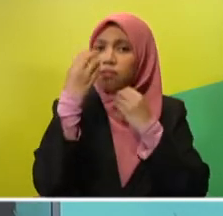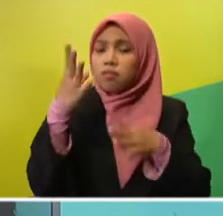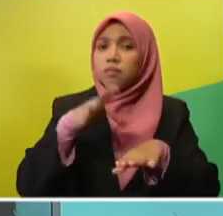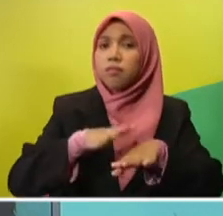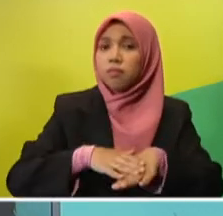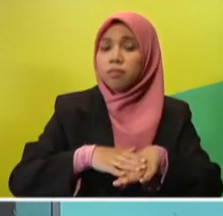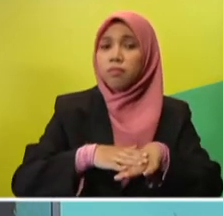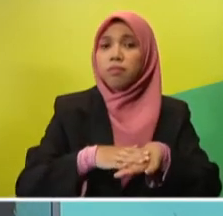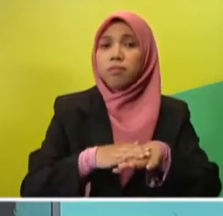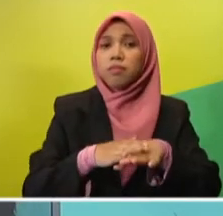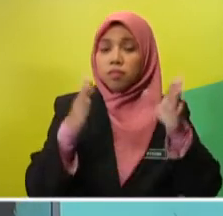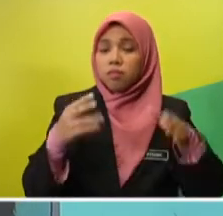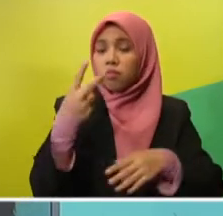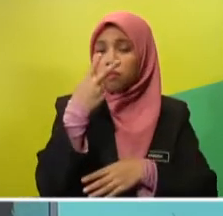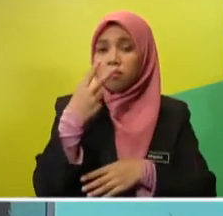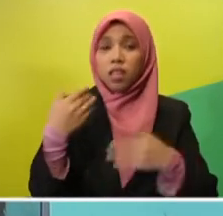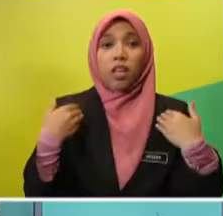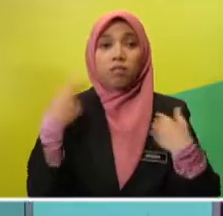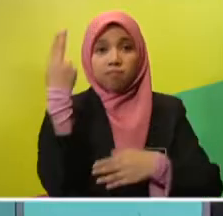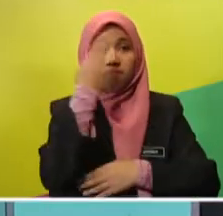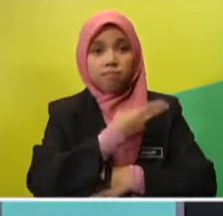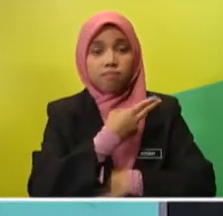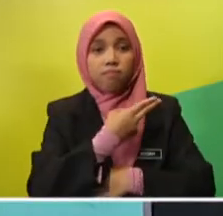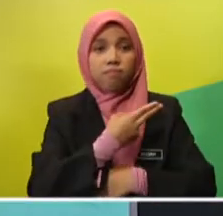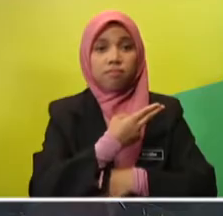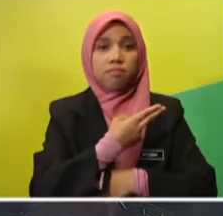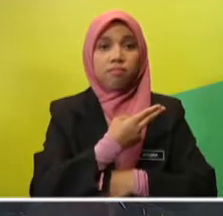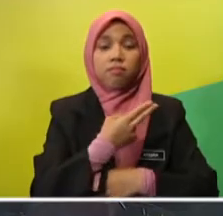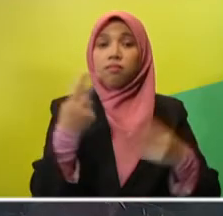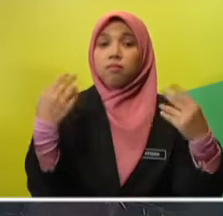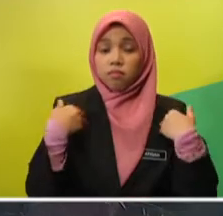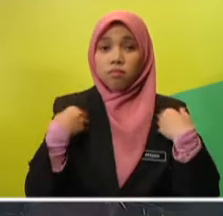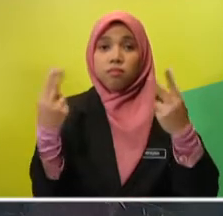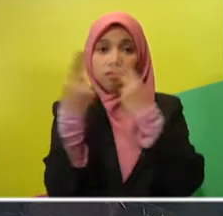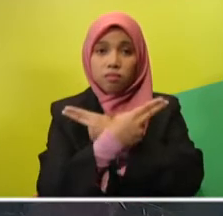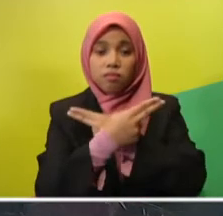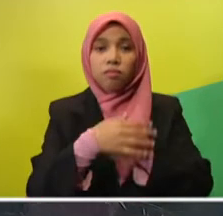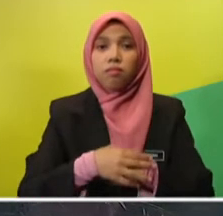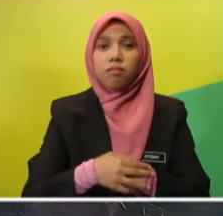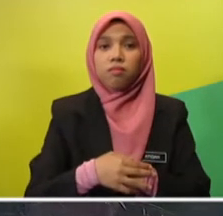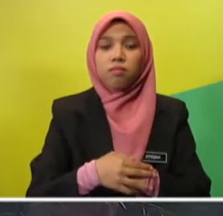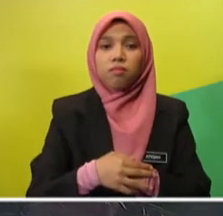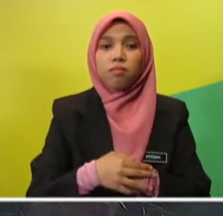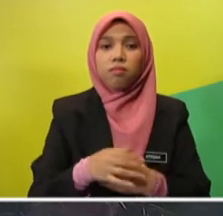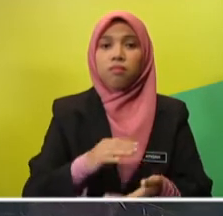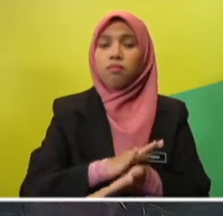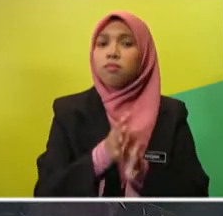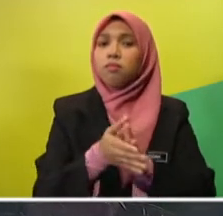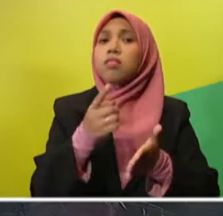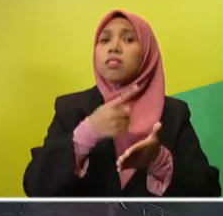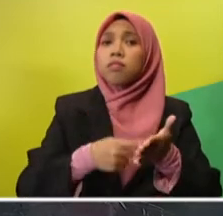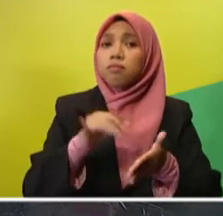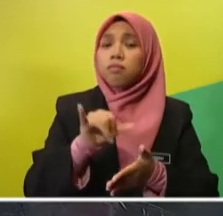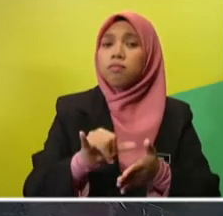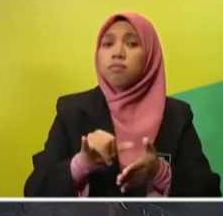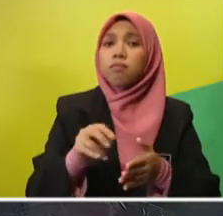terdapat halangan di hadapan. Nadia, di hadapan kita terdapat halangan. Jadi, apa yang perlu kamu lakukan?